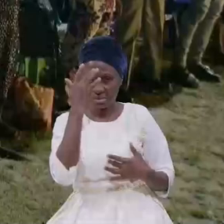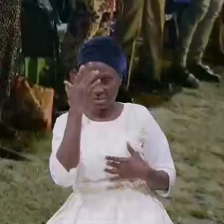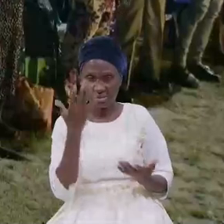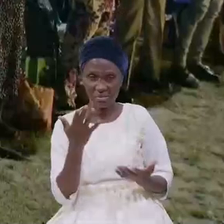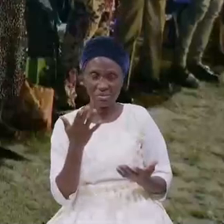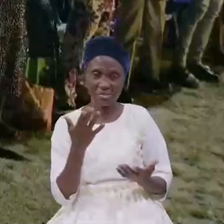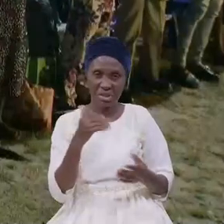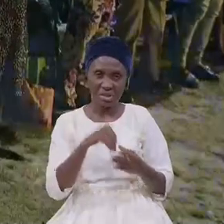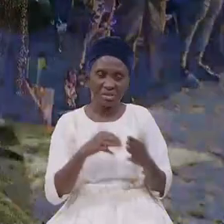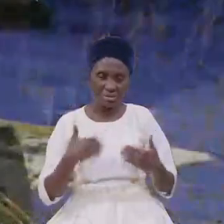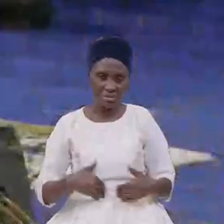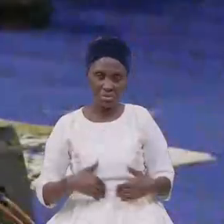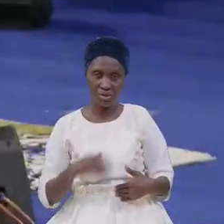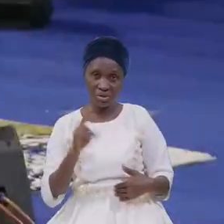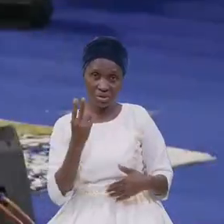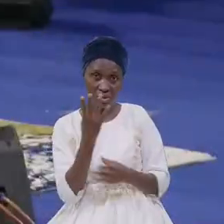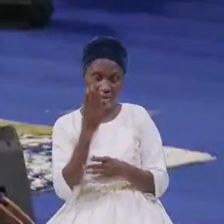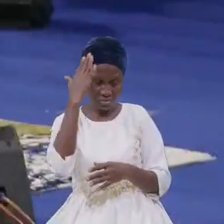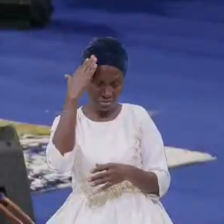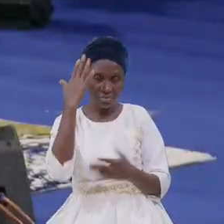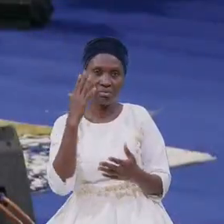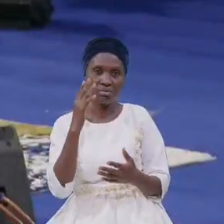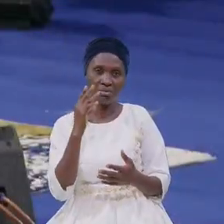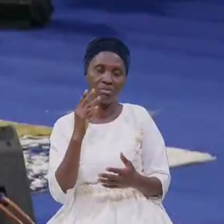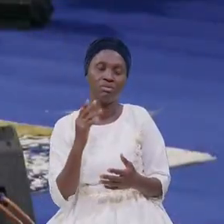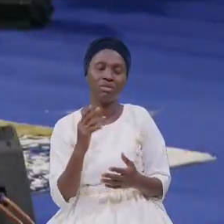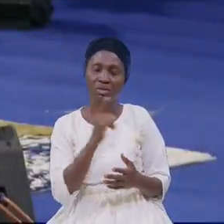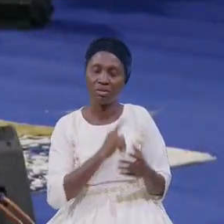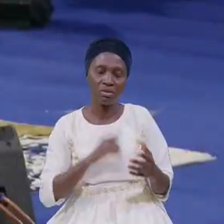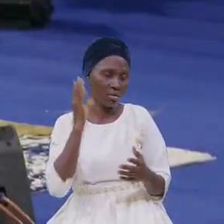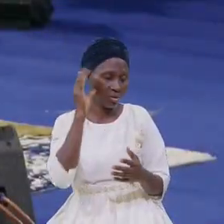soit la chose. Et le Seigneur vous guérira maintenant.